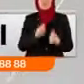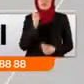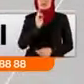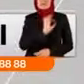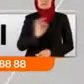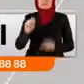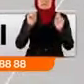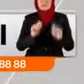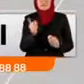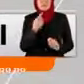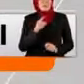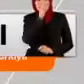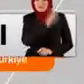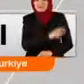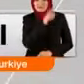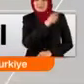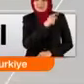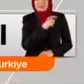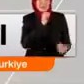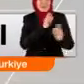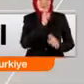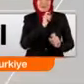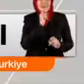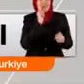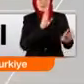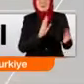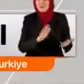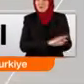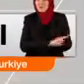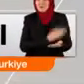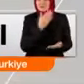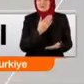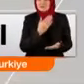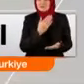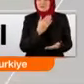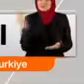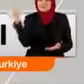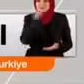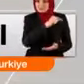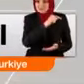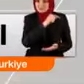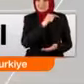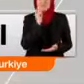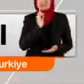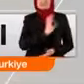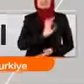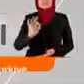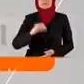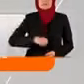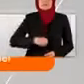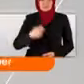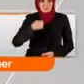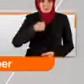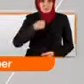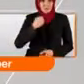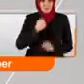yöneticinin hiçbir şeyini görmeyip beni 29. maddeden yani ahlaksızlık suçundan görevden attırdı belediye